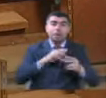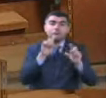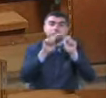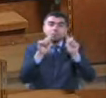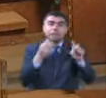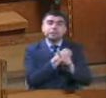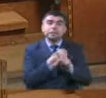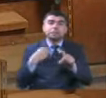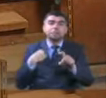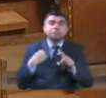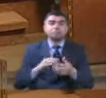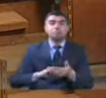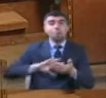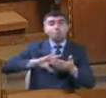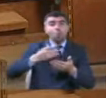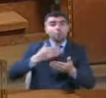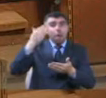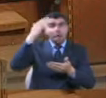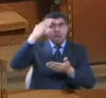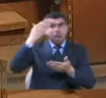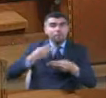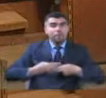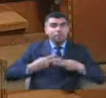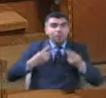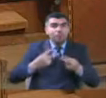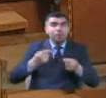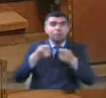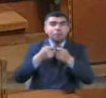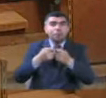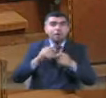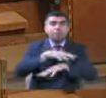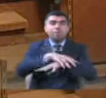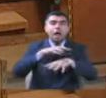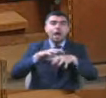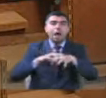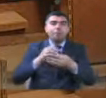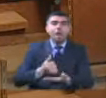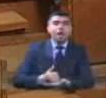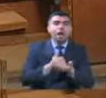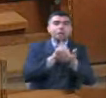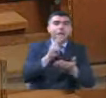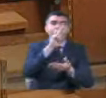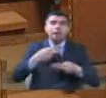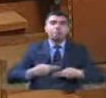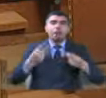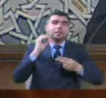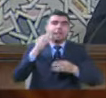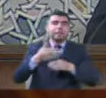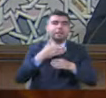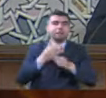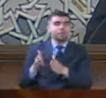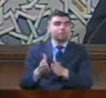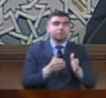الطبية ولا يخفى عليكم الدور الكبير والمهيكل الذي تؤدي المبادرة الوطنية للتنمية البشرية التي أطلقها جلالة الملك. شكرا.